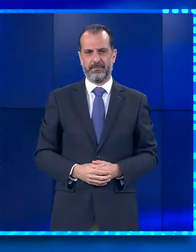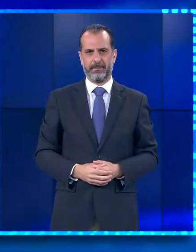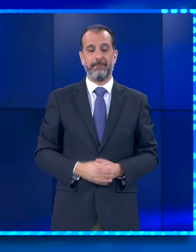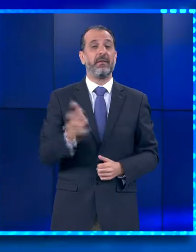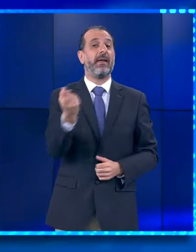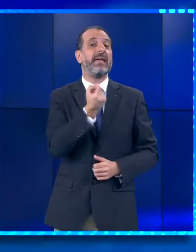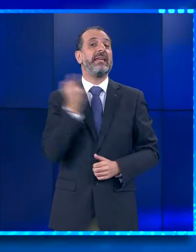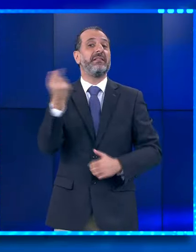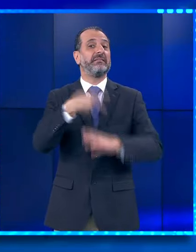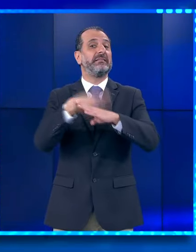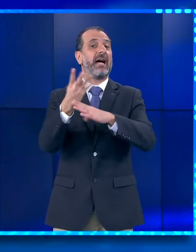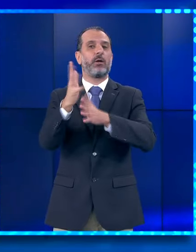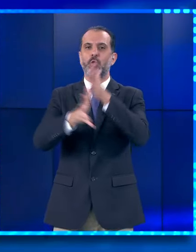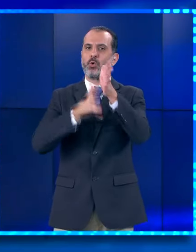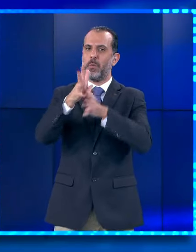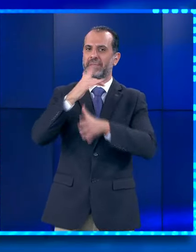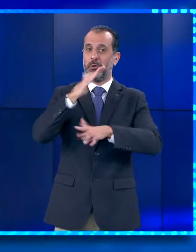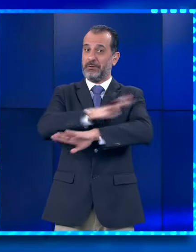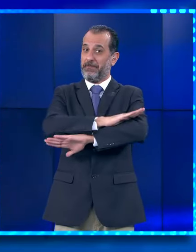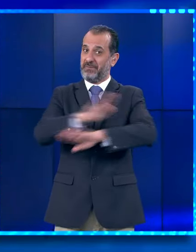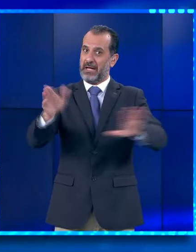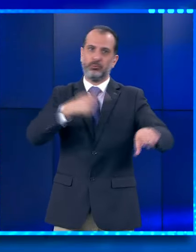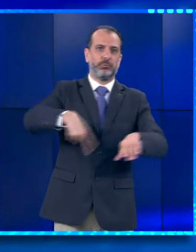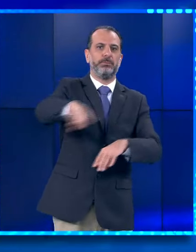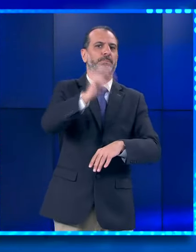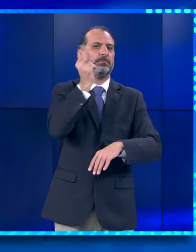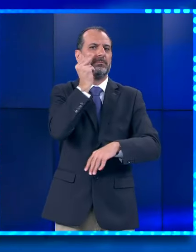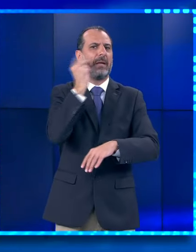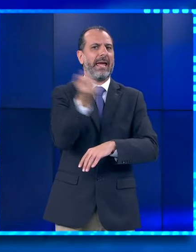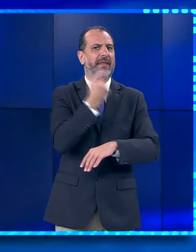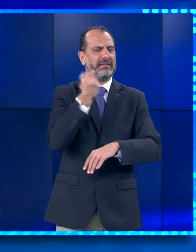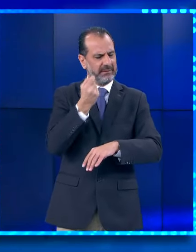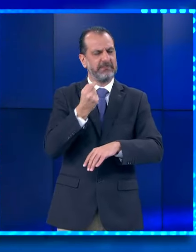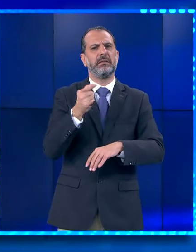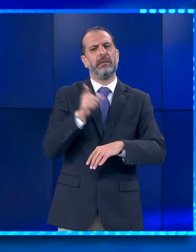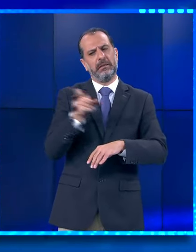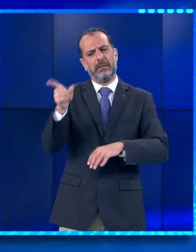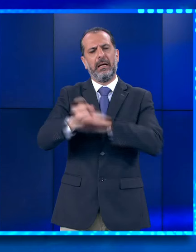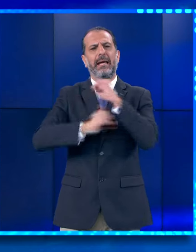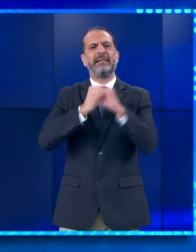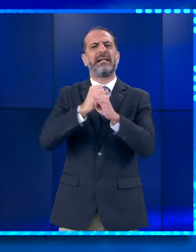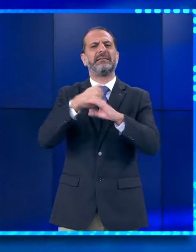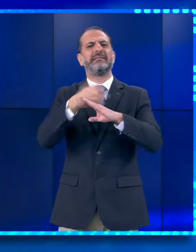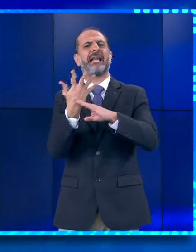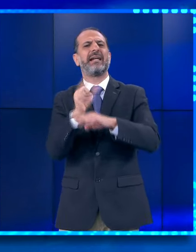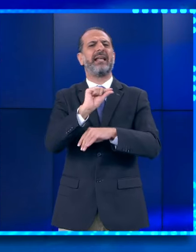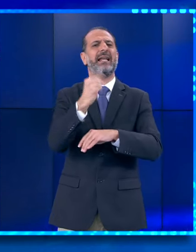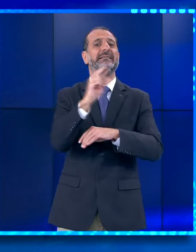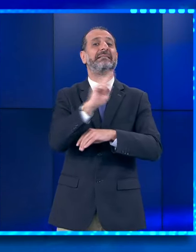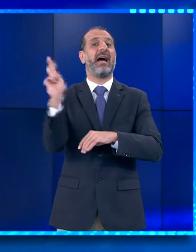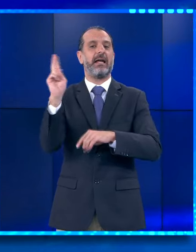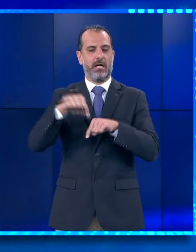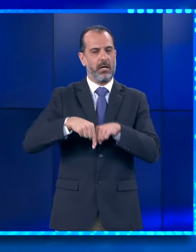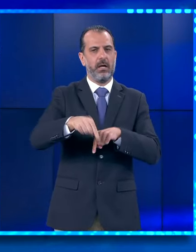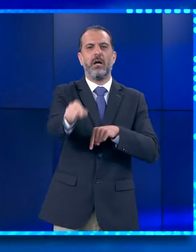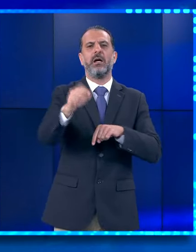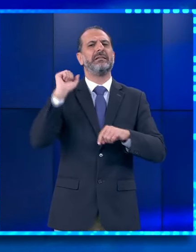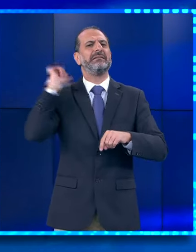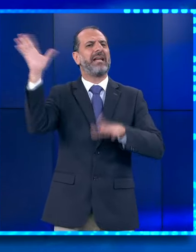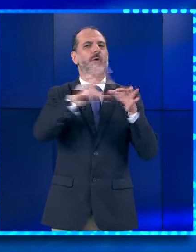Και εδώ ολοκληρώθηκε το απογευματινό δελτίο ειδήσεων του Star. Για συνεχή ενημέρωση, επισκεφτείτε την ιστοσελίδα μας star.gr.